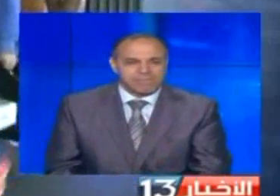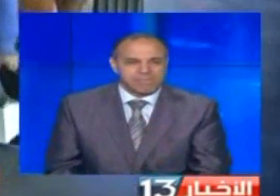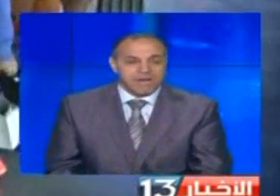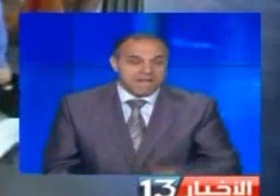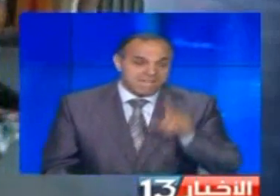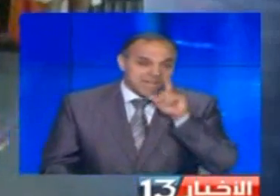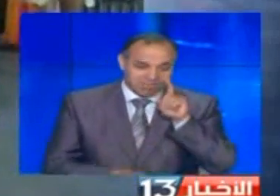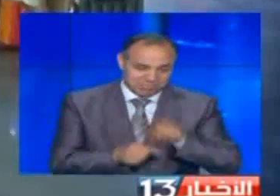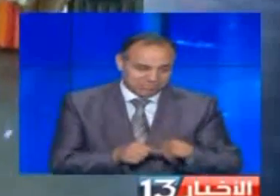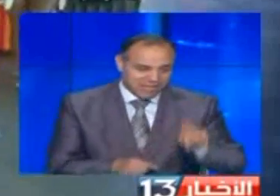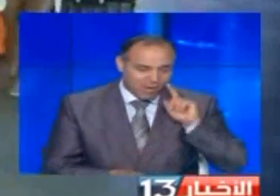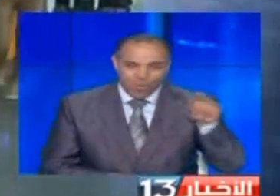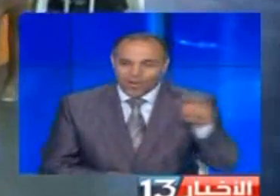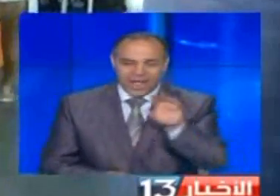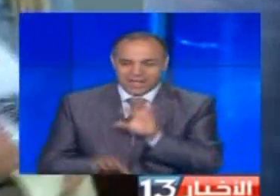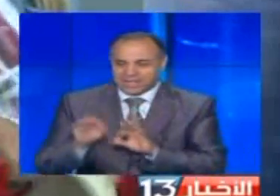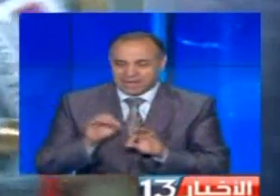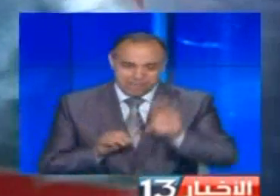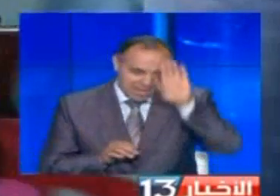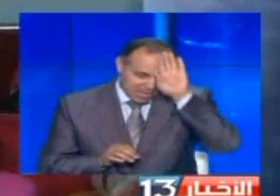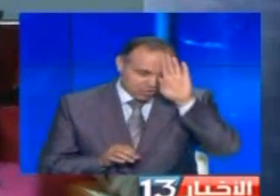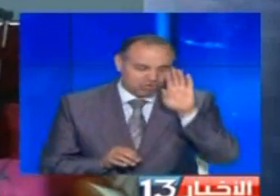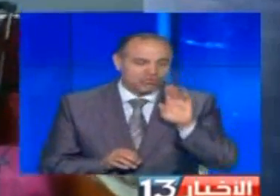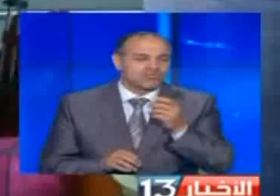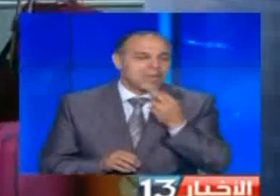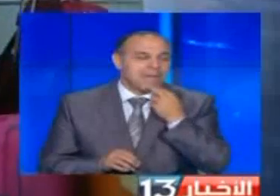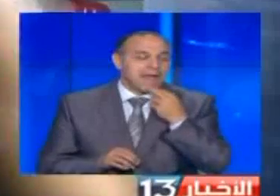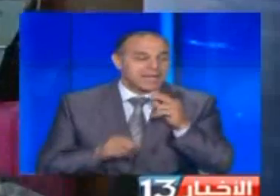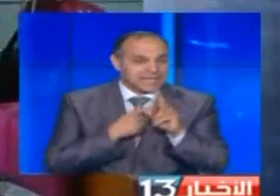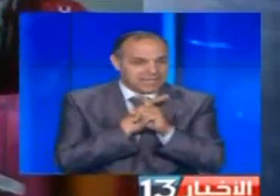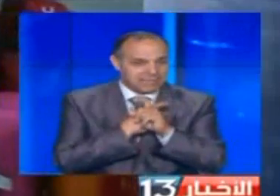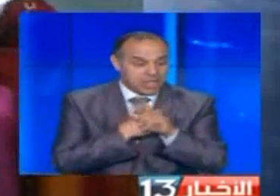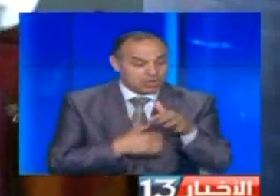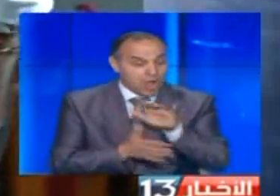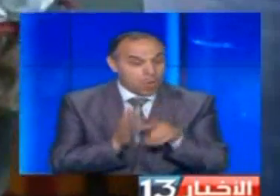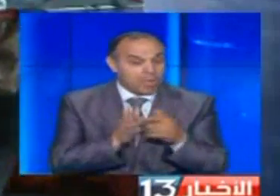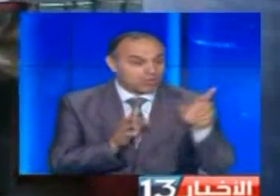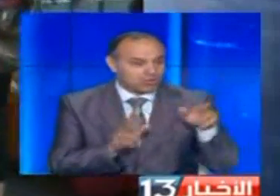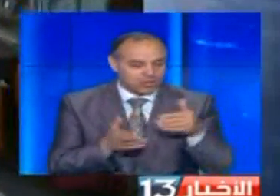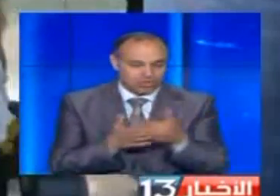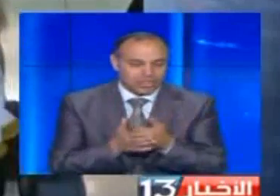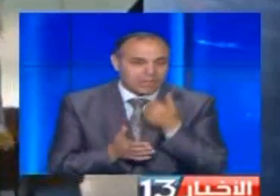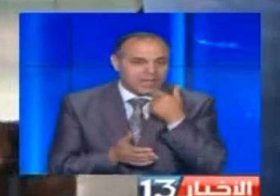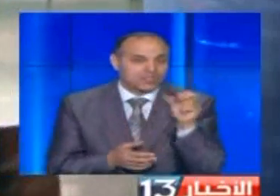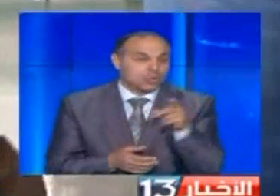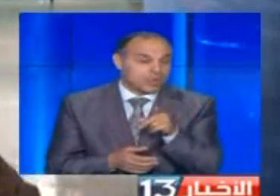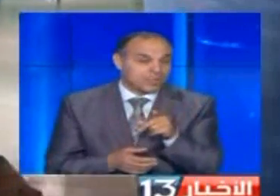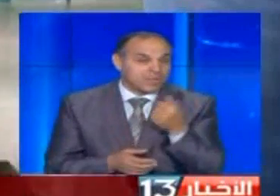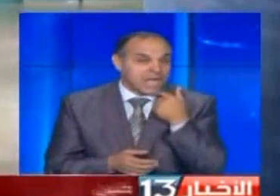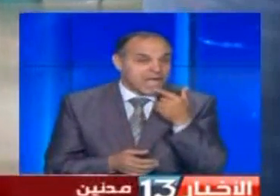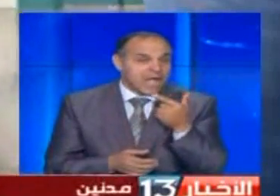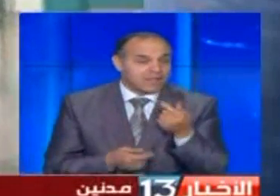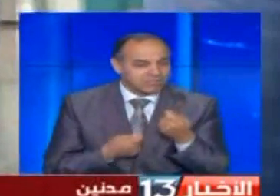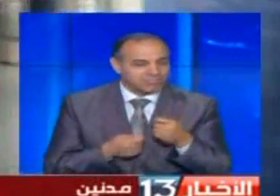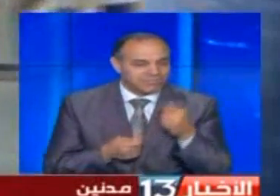هؤلاء المشاركات في مسابقة اختيار ملكة جمال النمسا يزورون الجزيرة لأول مرة، وتأتي هذه الجولة في إطار